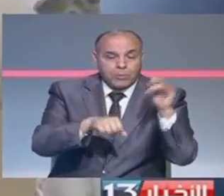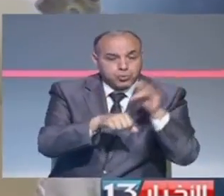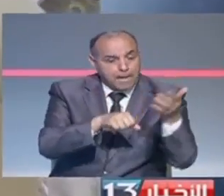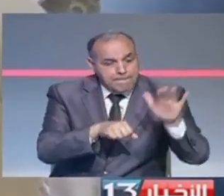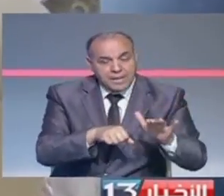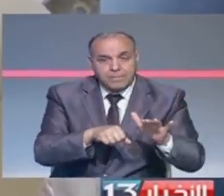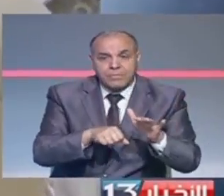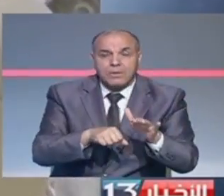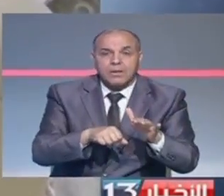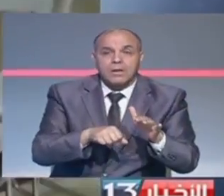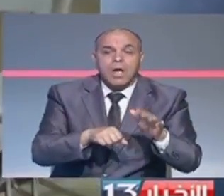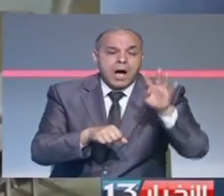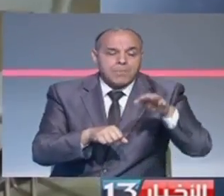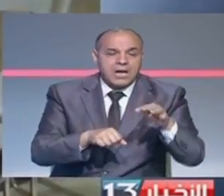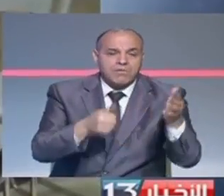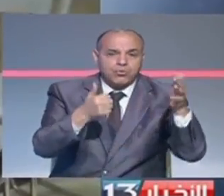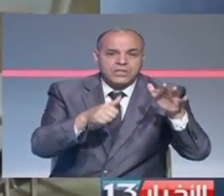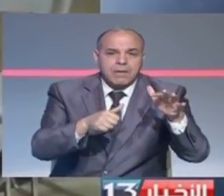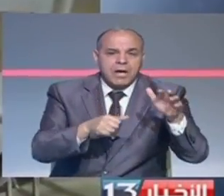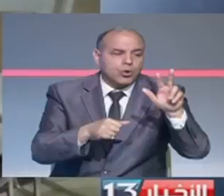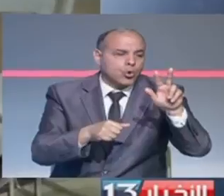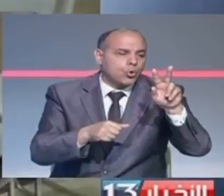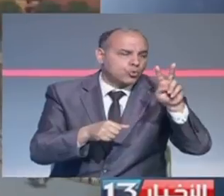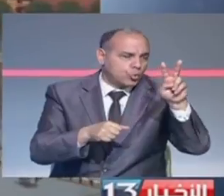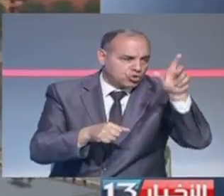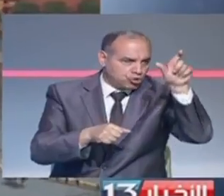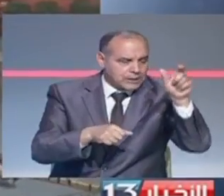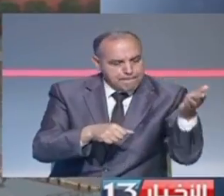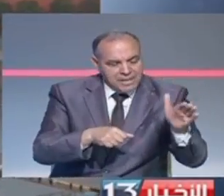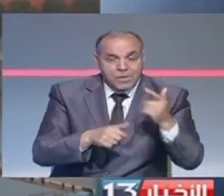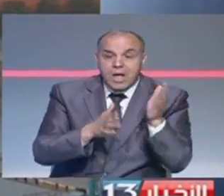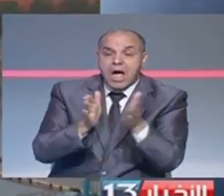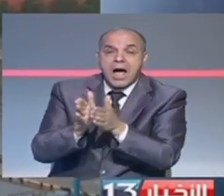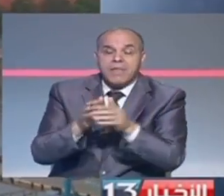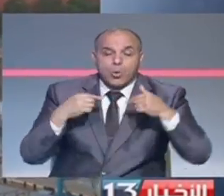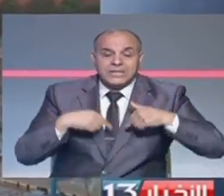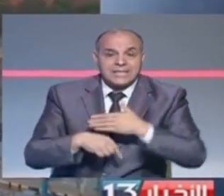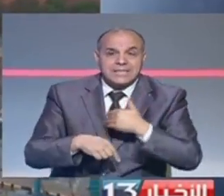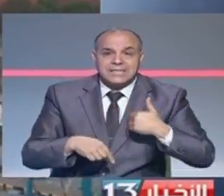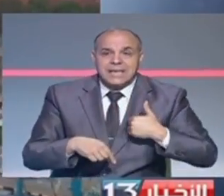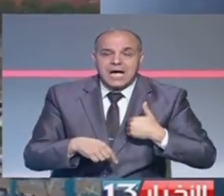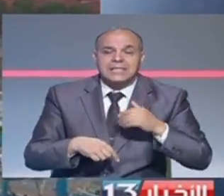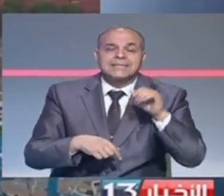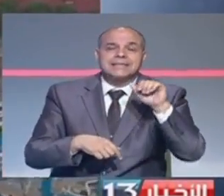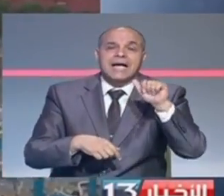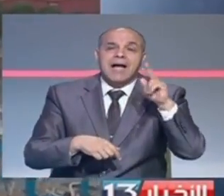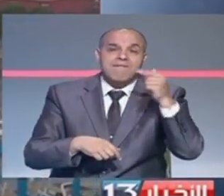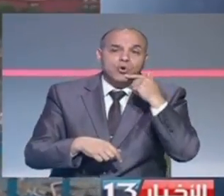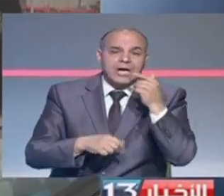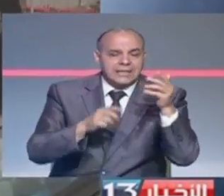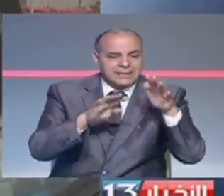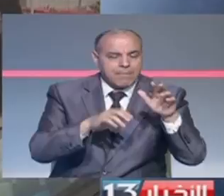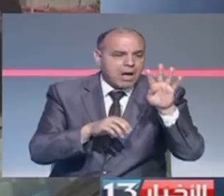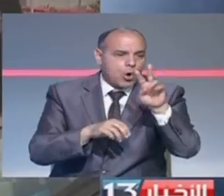بلغ اربعه الاف سته وثلاثين وثلاثين حاله في الاثناء اكدت وزاره الصحه في سنغافوره رصد تسعمائه واثنتين